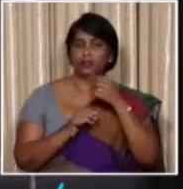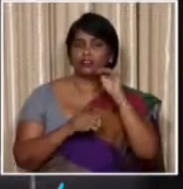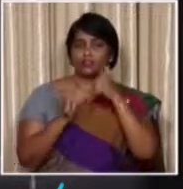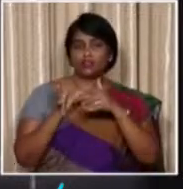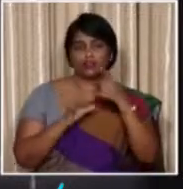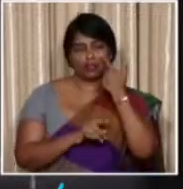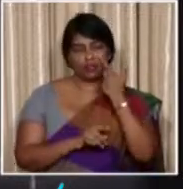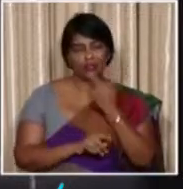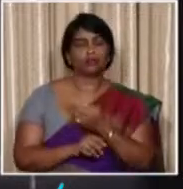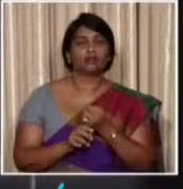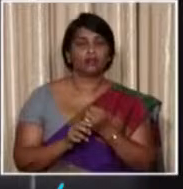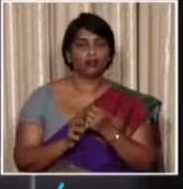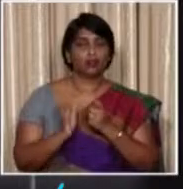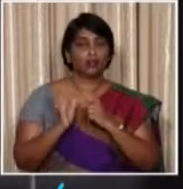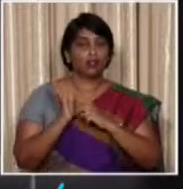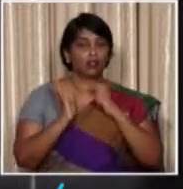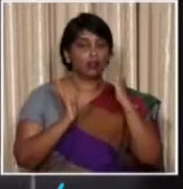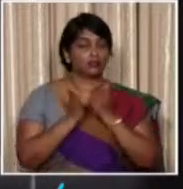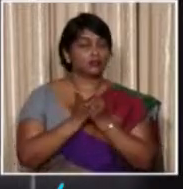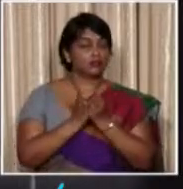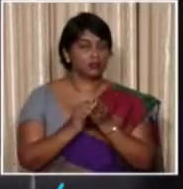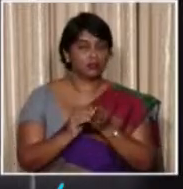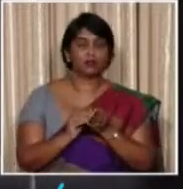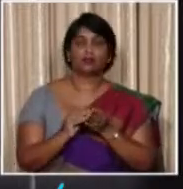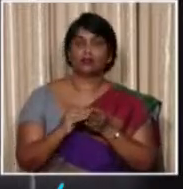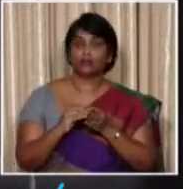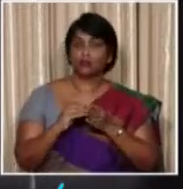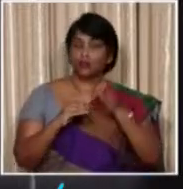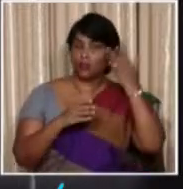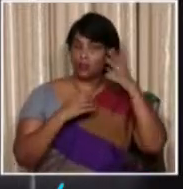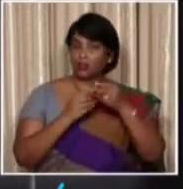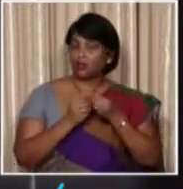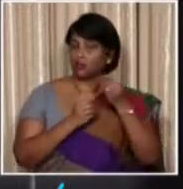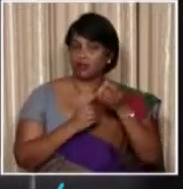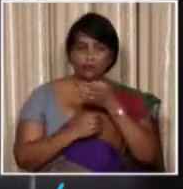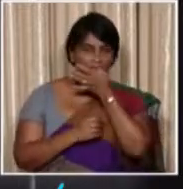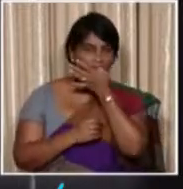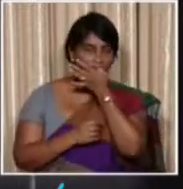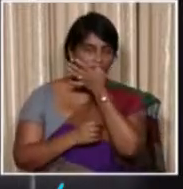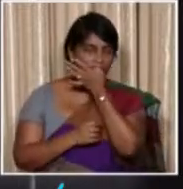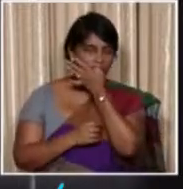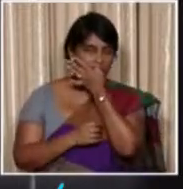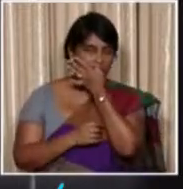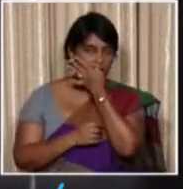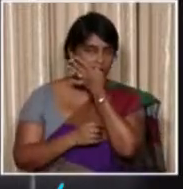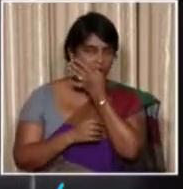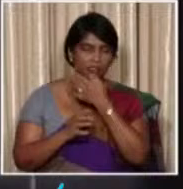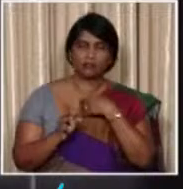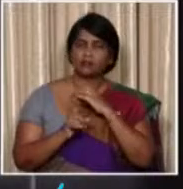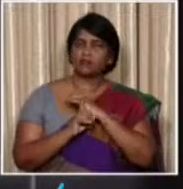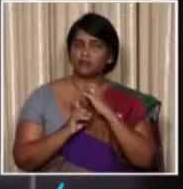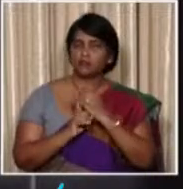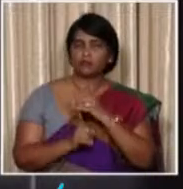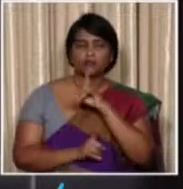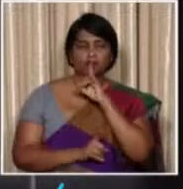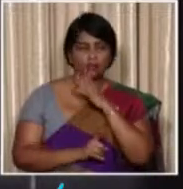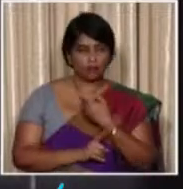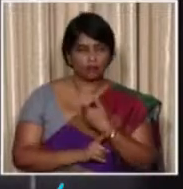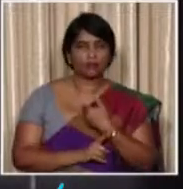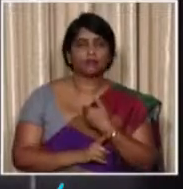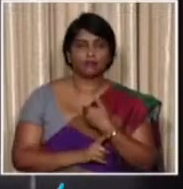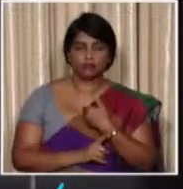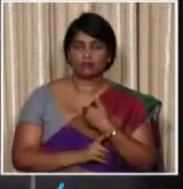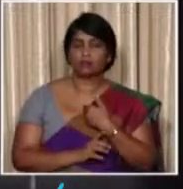සත්තු ජාතික සම්පත් ඒවා එහෙම විනාශ වෙන්න දෙන එක මං හිතනවා අපේ සංස්කෘතියටත් ලැජ්ජා විය යුතු කාරණාවක්.